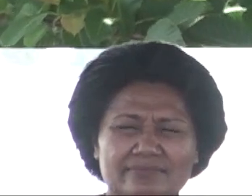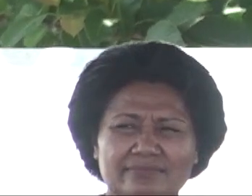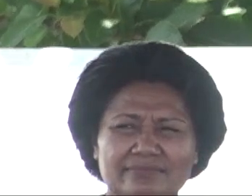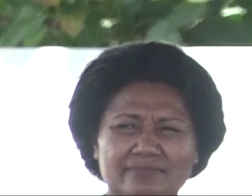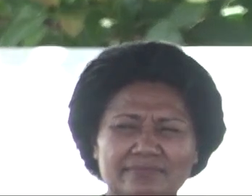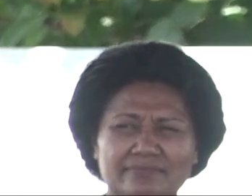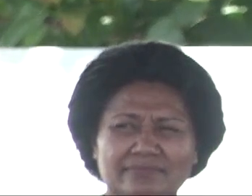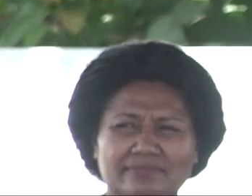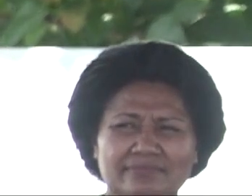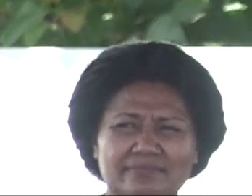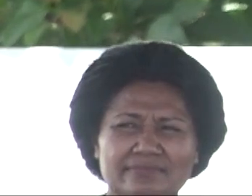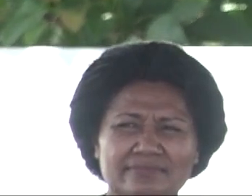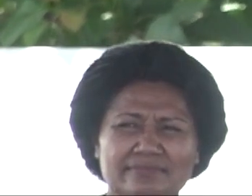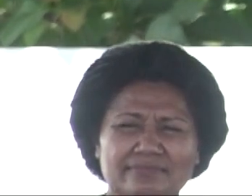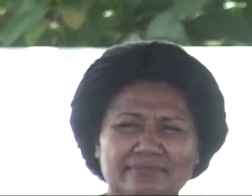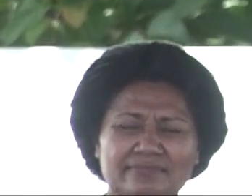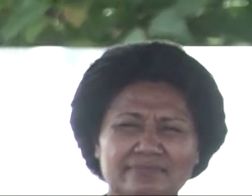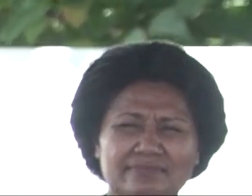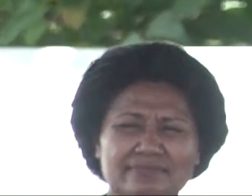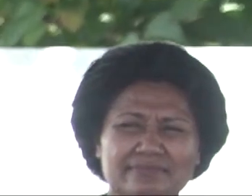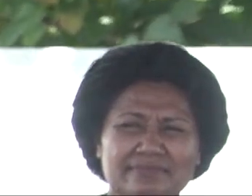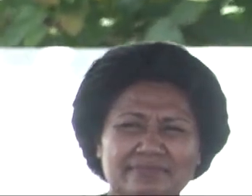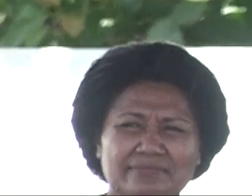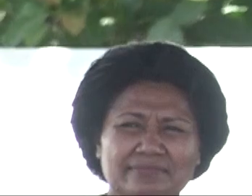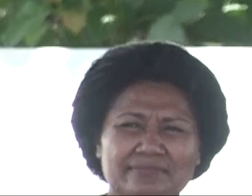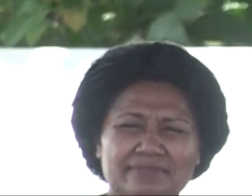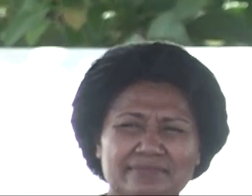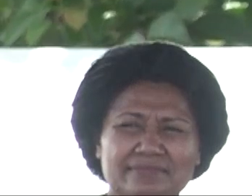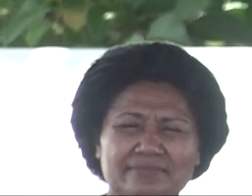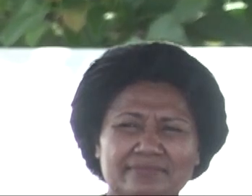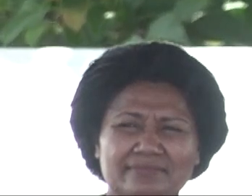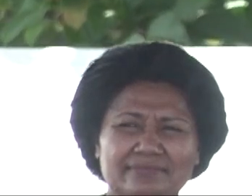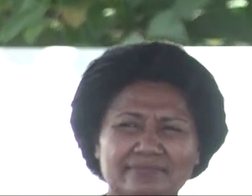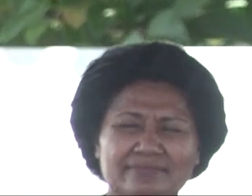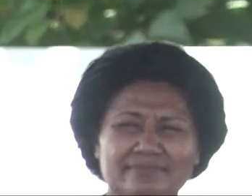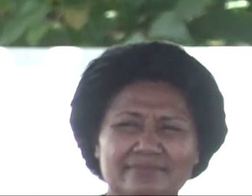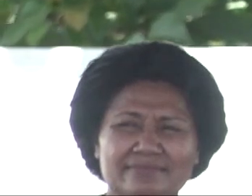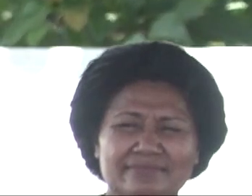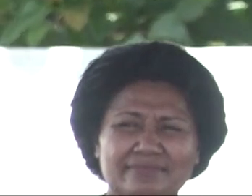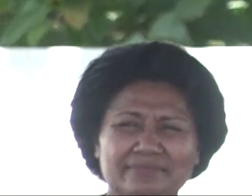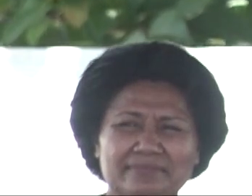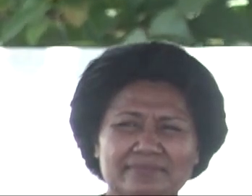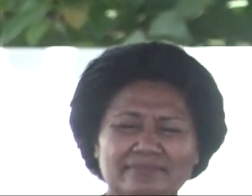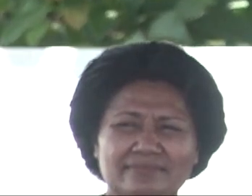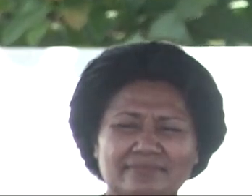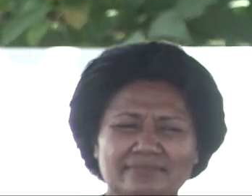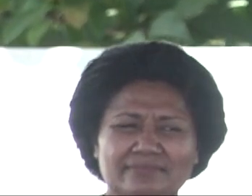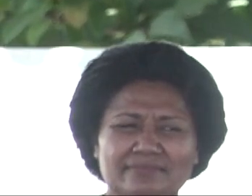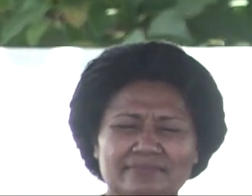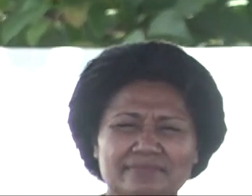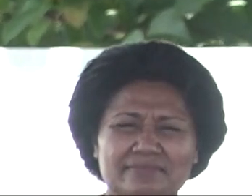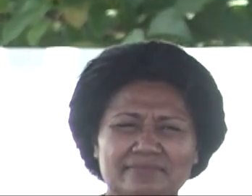na ako itoke. Bingara ibabano ko yung dakilite ni kita. And na singini ko. Ni may tiko